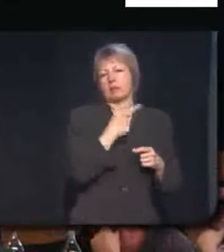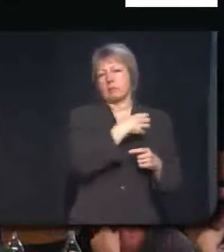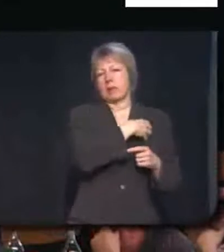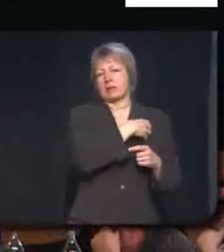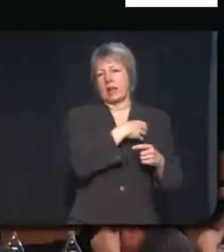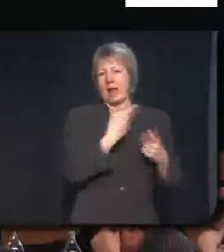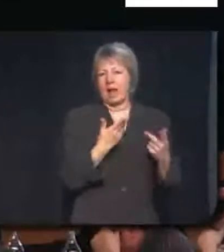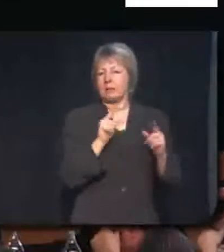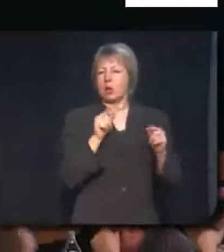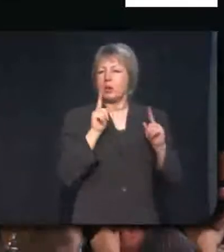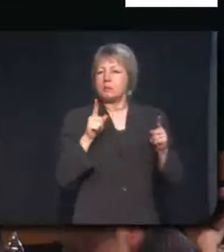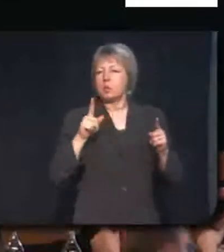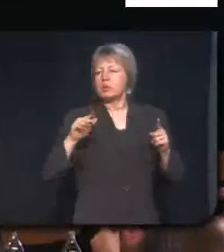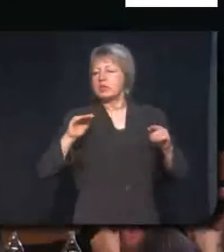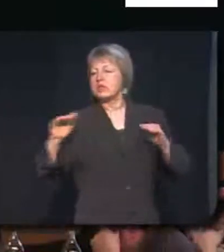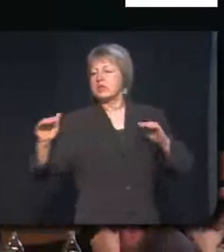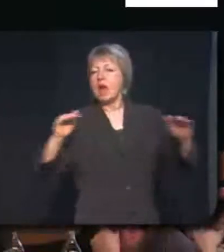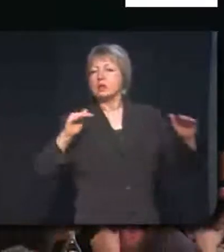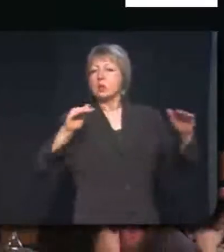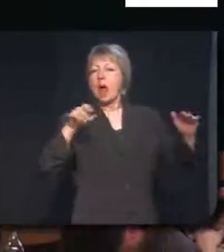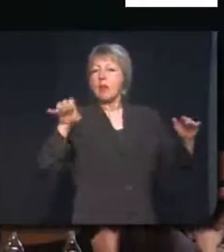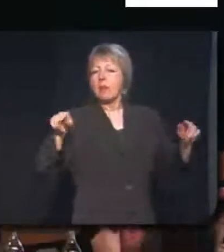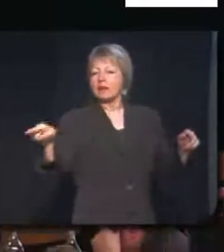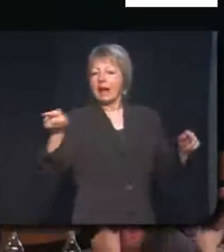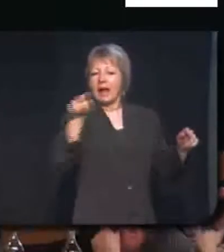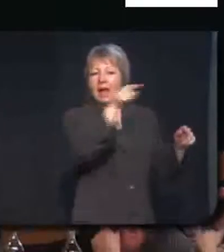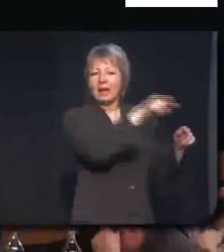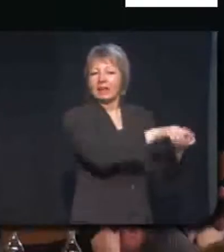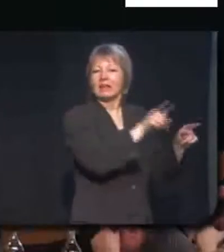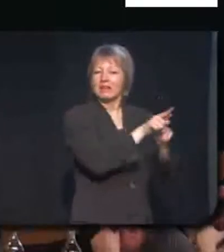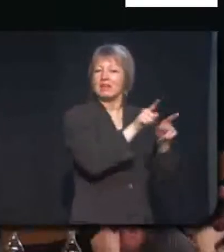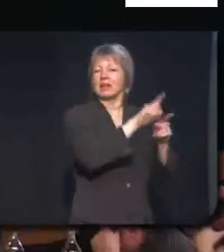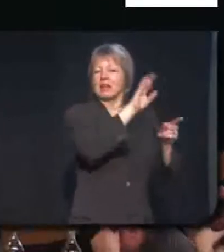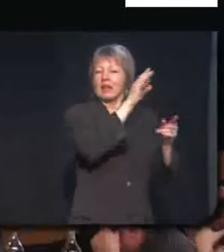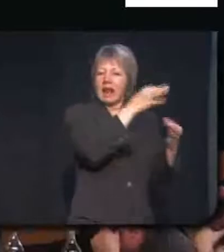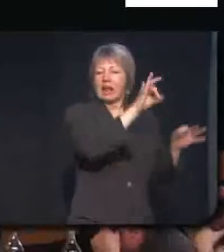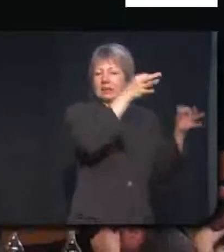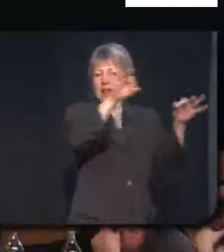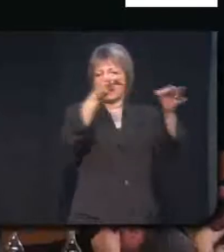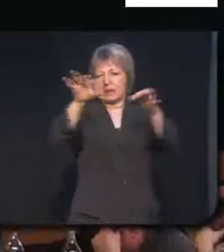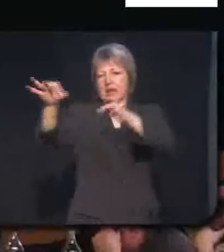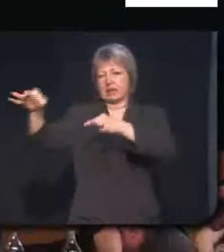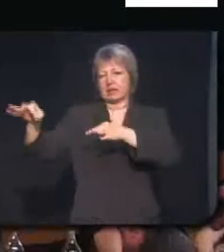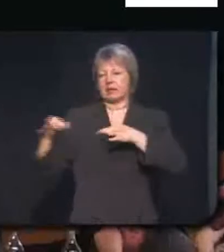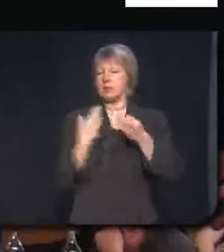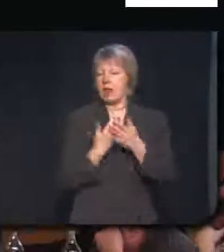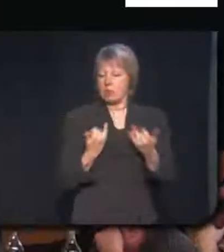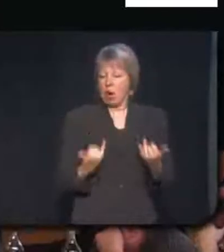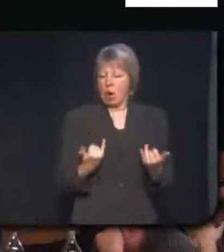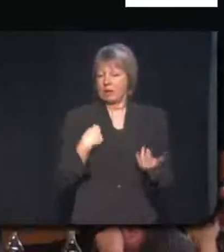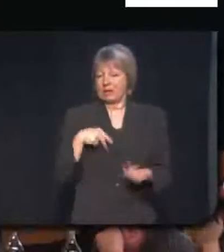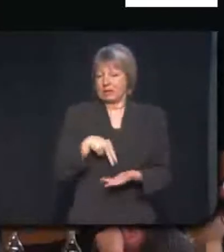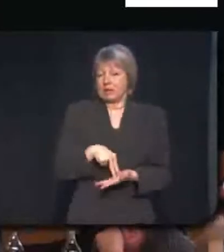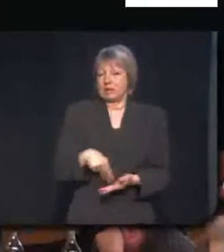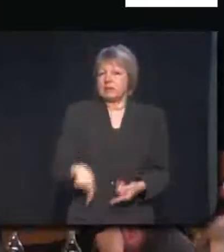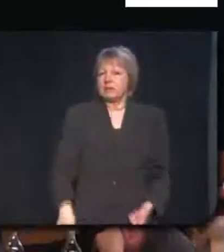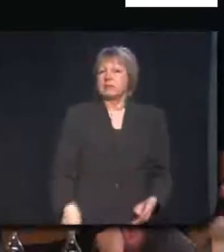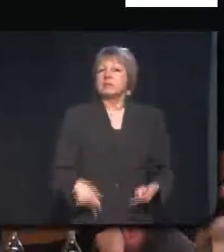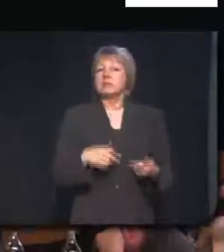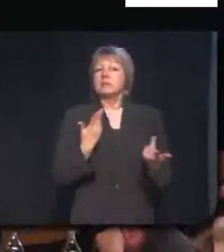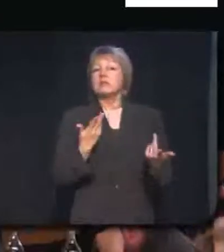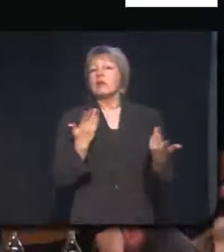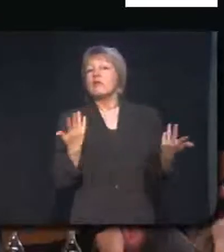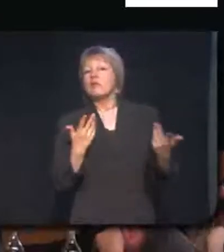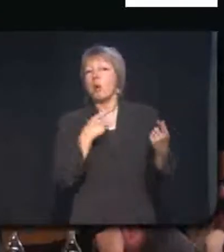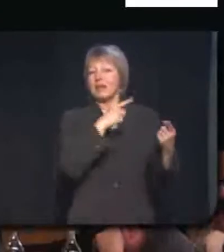Parteien absegnen zu lassen deswegen stehe ich heute hier und versuche euch zu überzeugen den von allen teilnehmenden Vertretern der europäischen Piratenparteien